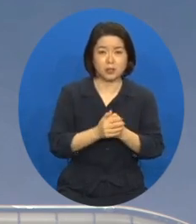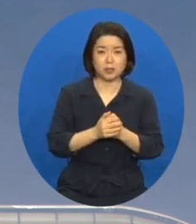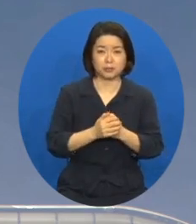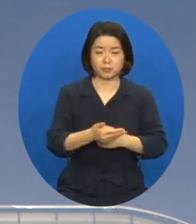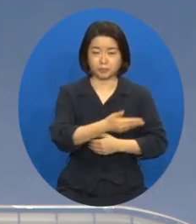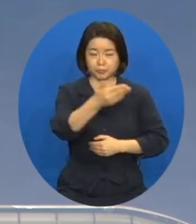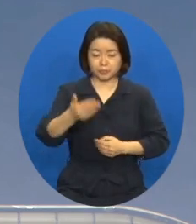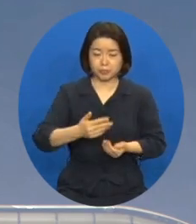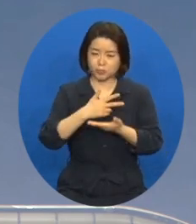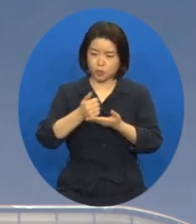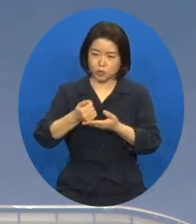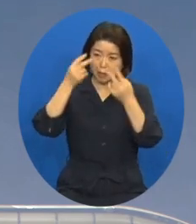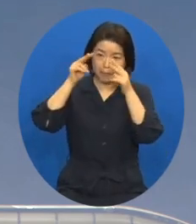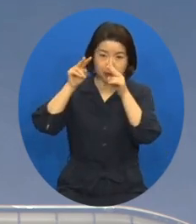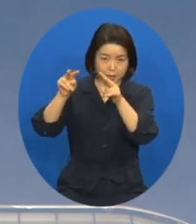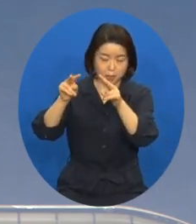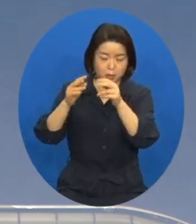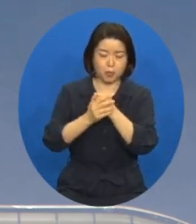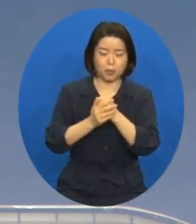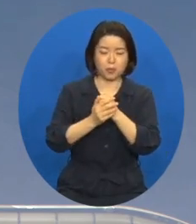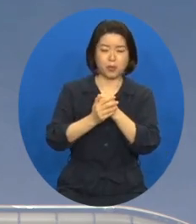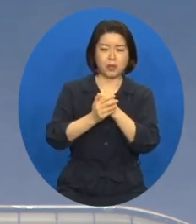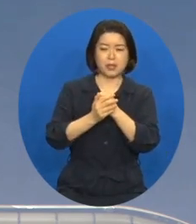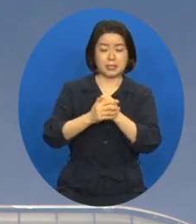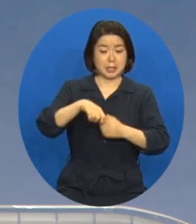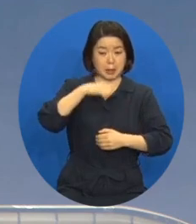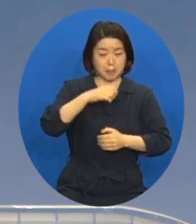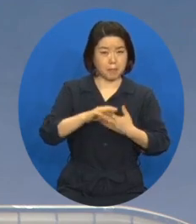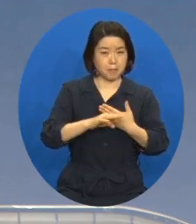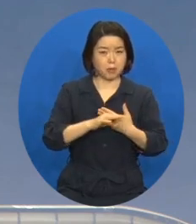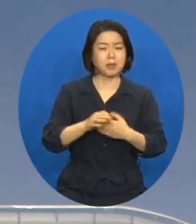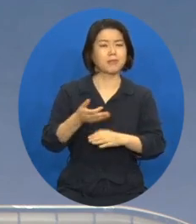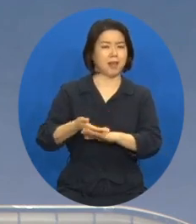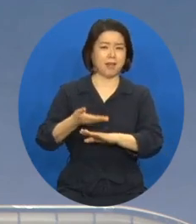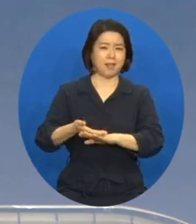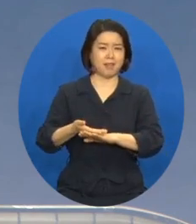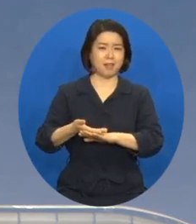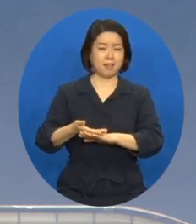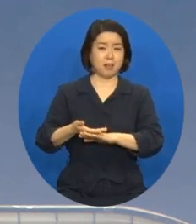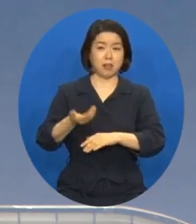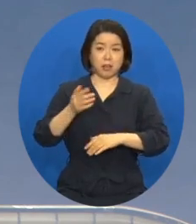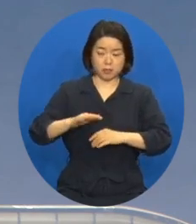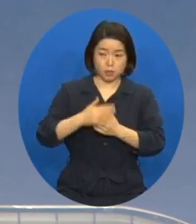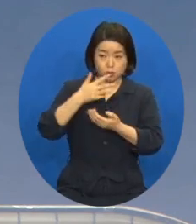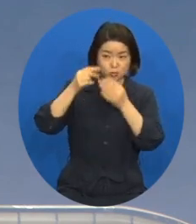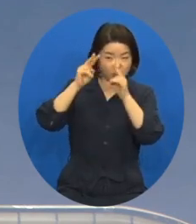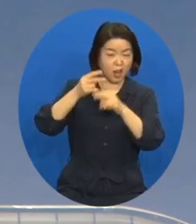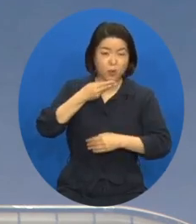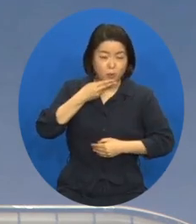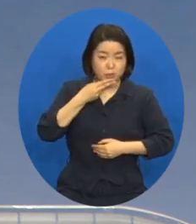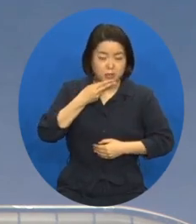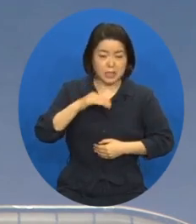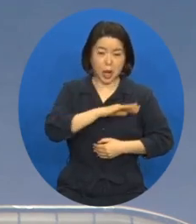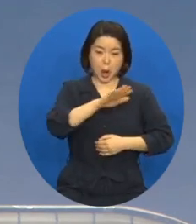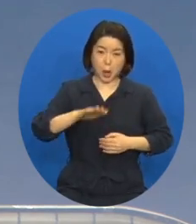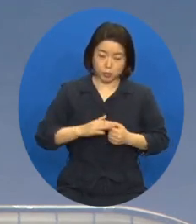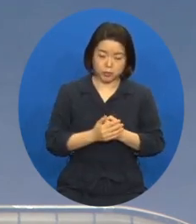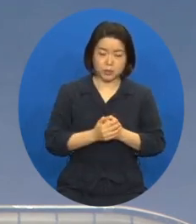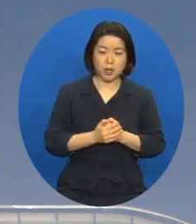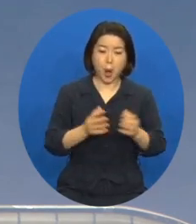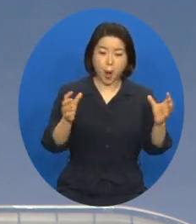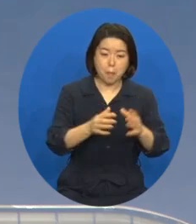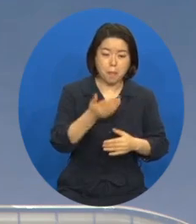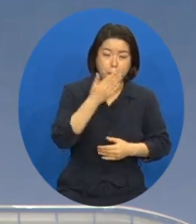주님을 바라보고 식사를 하면 달라요. 그렇지 않으면 그냥 우리도 끼리끼리